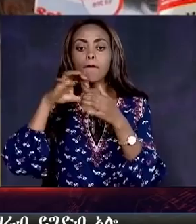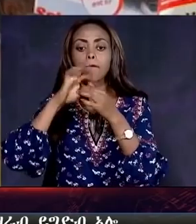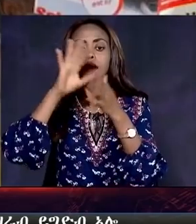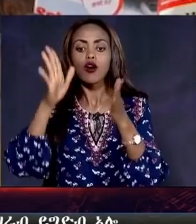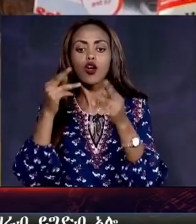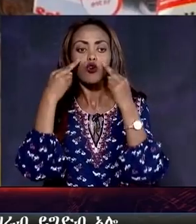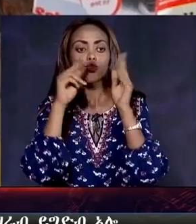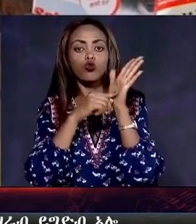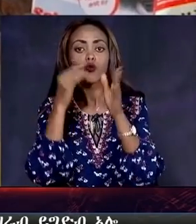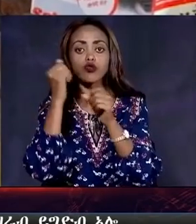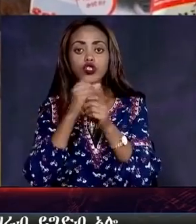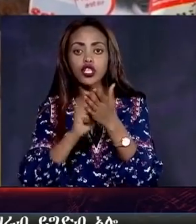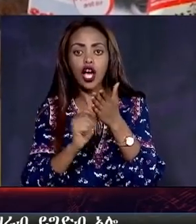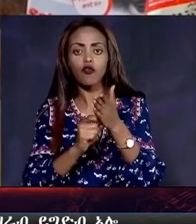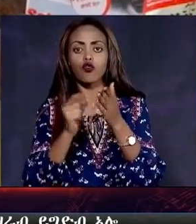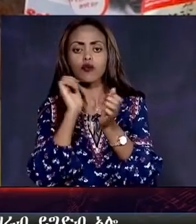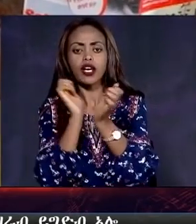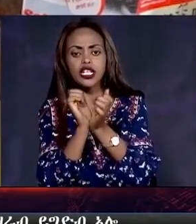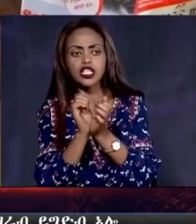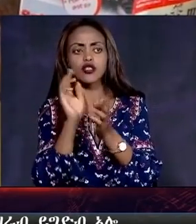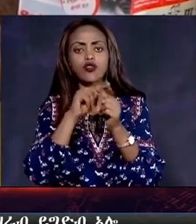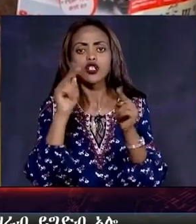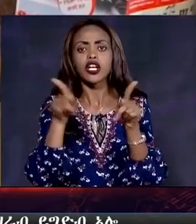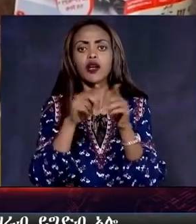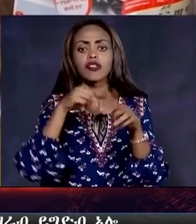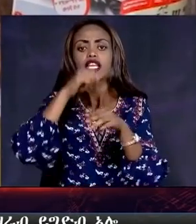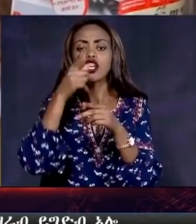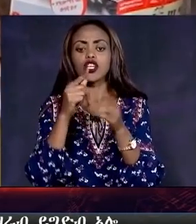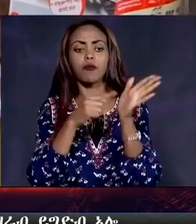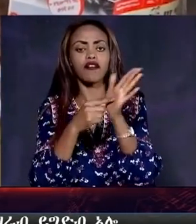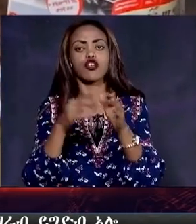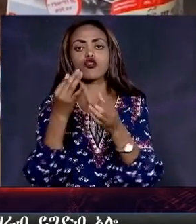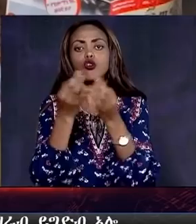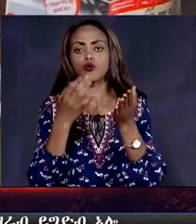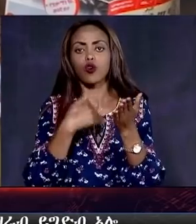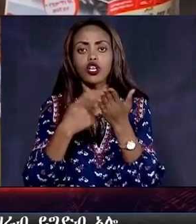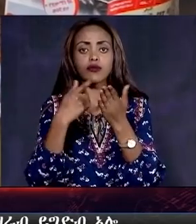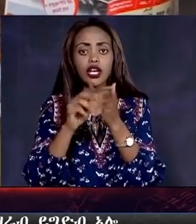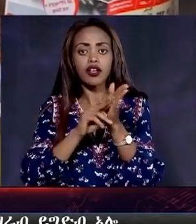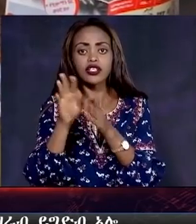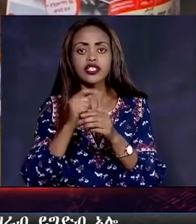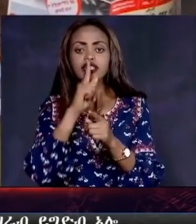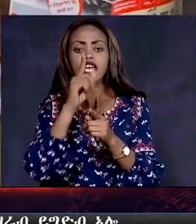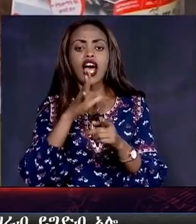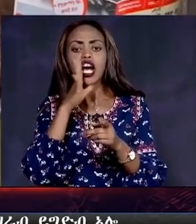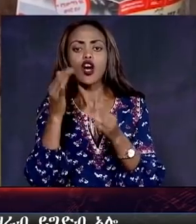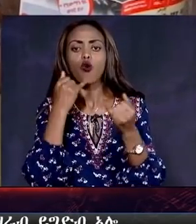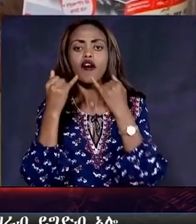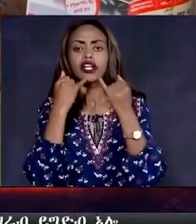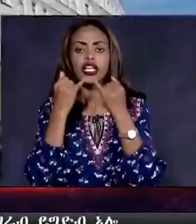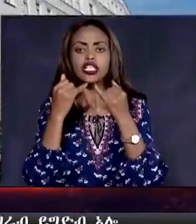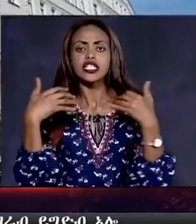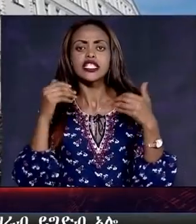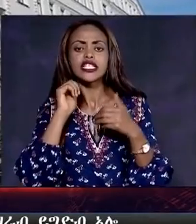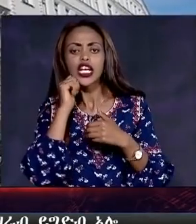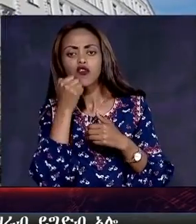ርኢቶም ዝፀሓፉ ንማእሰርቲ ምስጥሖም ድማ እቲ ትካል ከም ኣብነት ጠቒስዎ ኣሎም ብዛዕባ እቲ ለበዳ ዝንዝሑ ዘይሓቀዊ ሓበሬታታት ዘሰክፍ